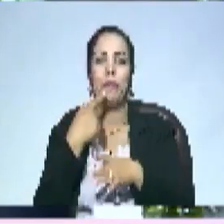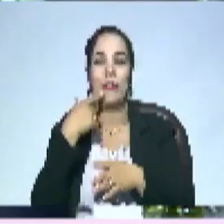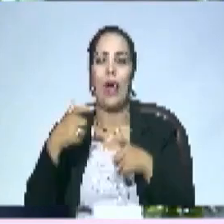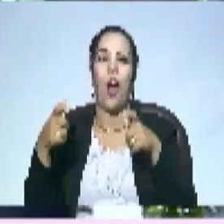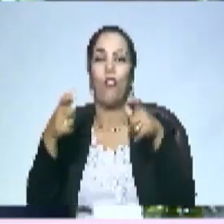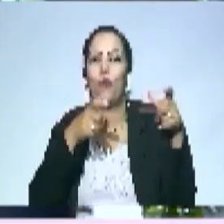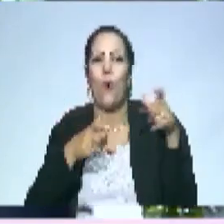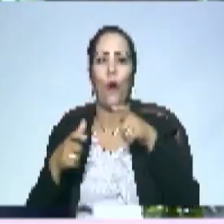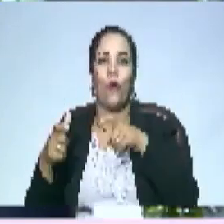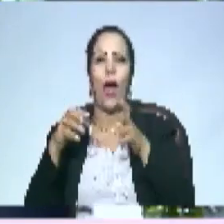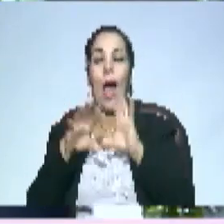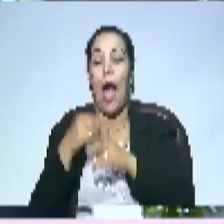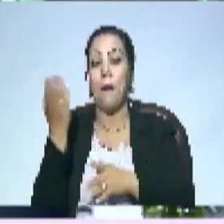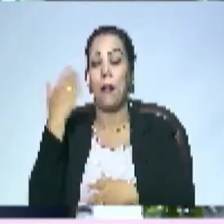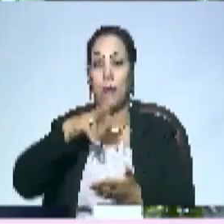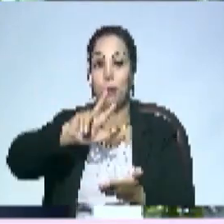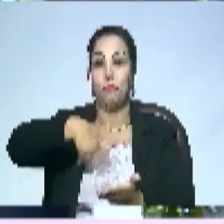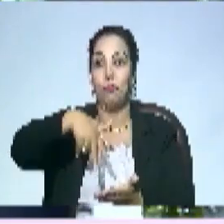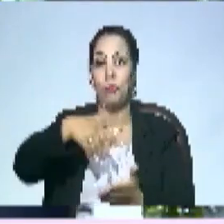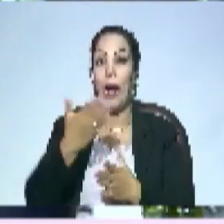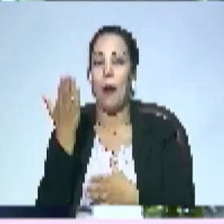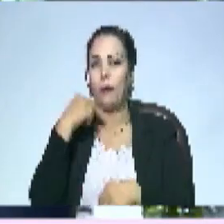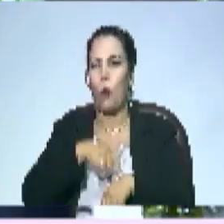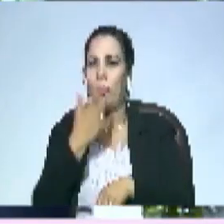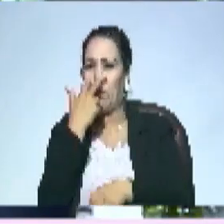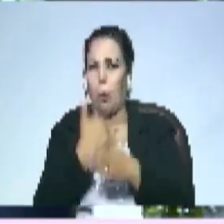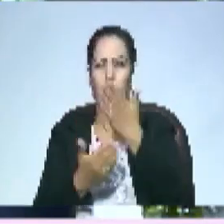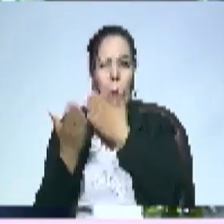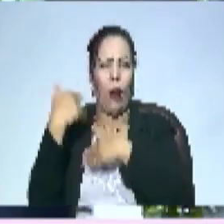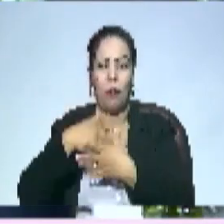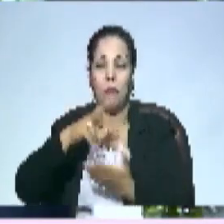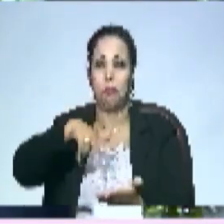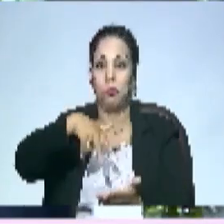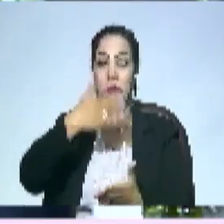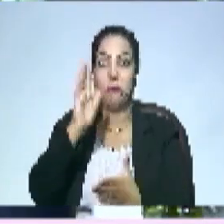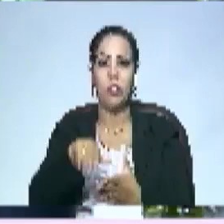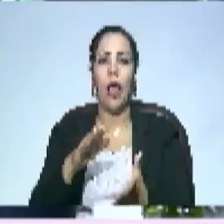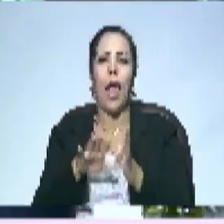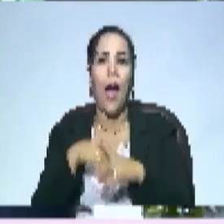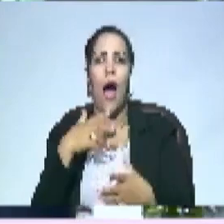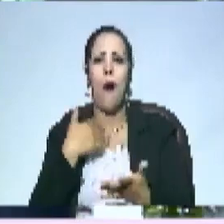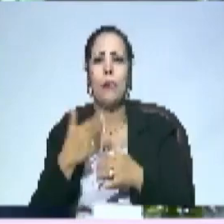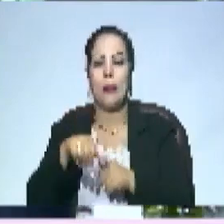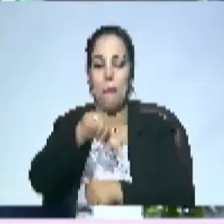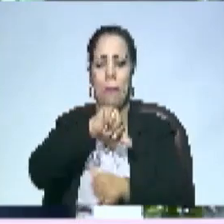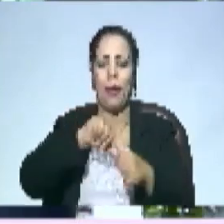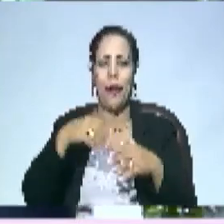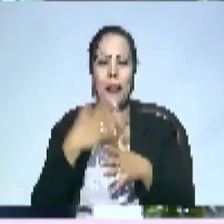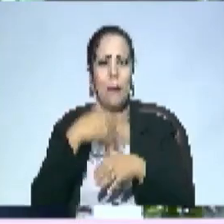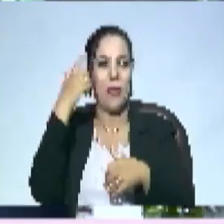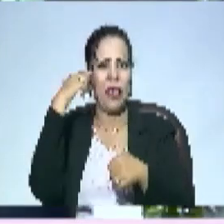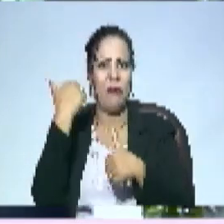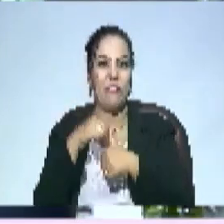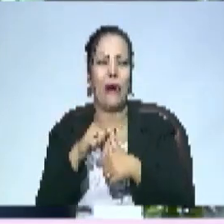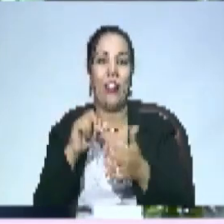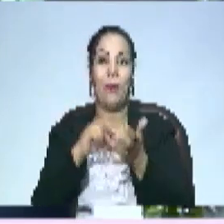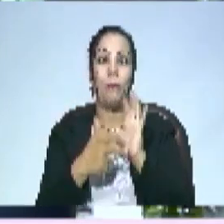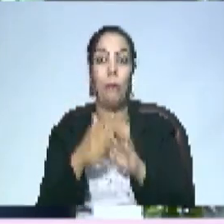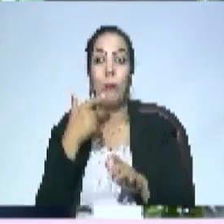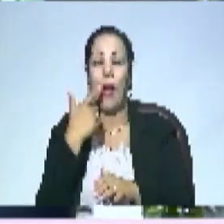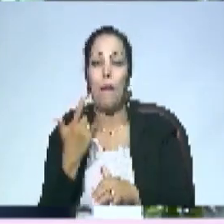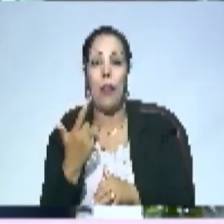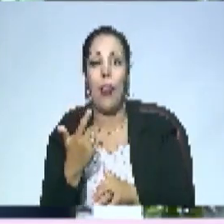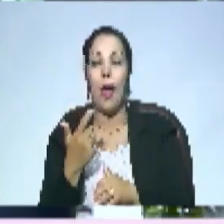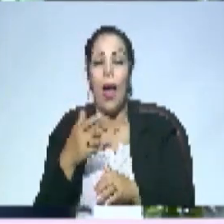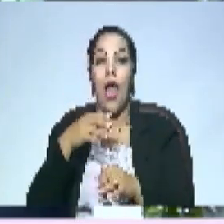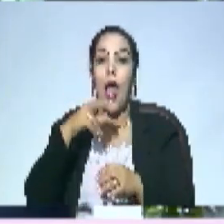عملنا الكريمة ضربناها قبل كده بس في حلقات متأخرة يعني. فعشان كده بدلت انا النهاردة، عصقت اللحمة قبل الحلقة وقلت هعمل الكريمة